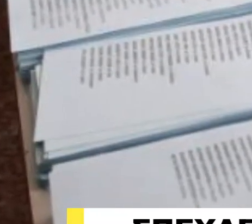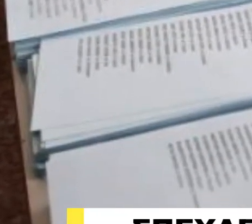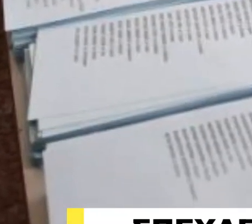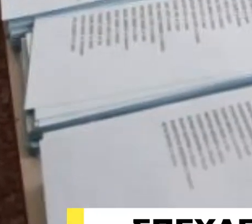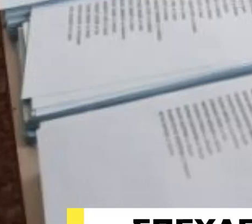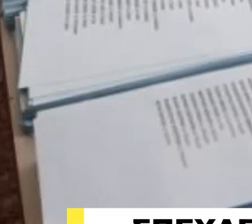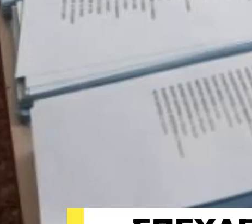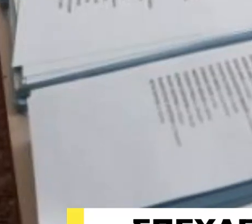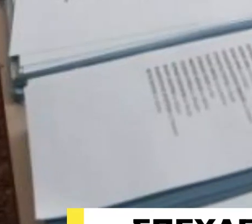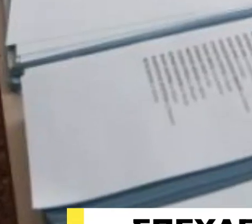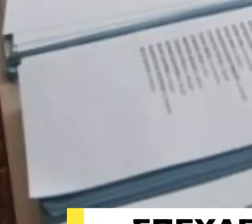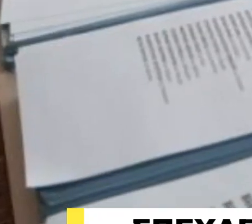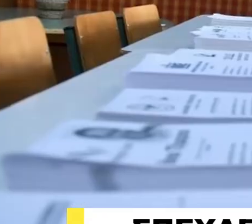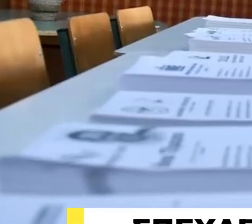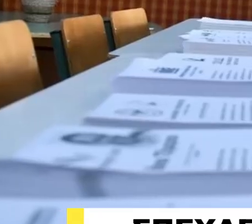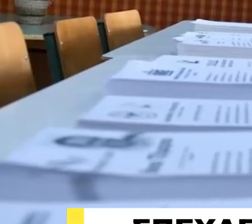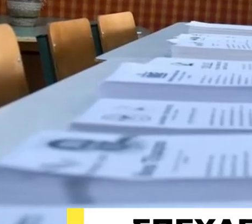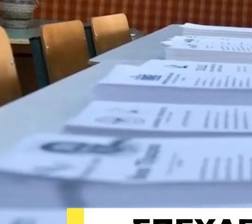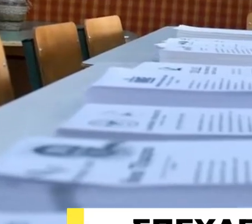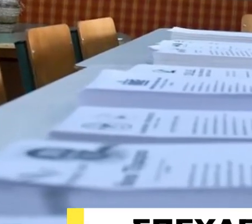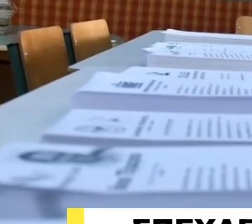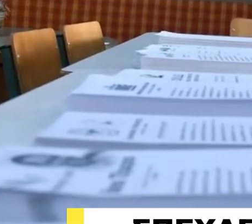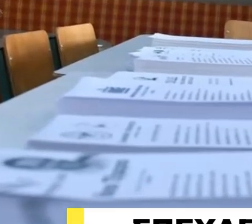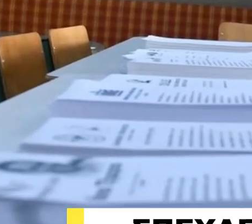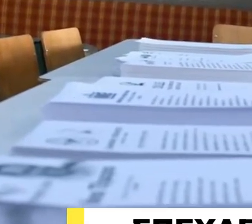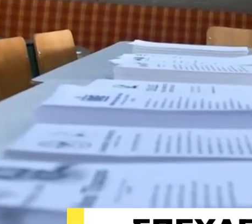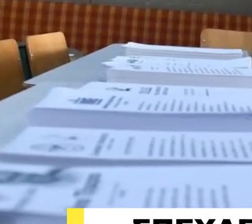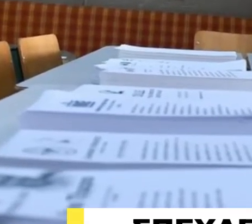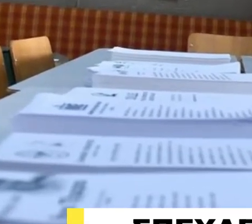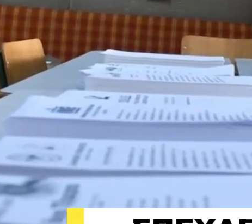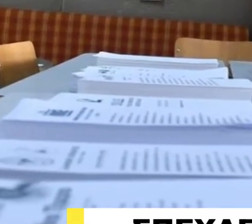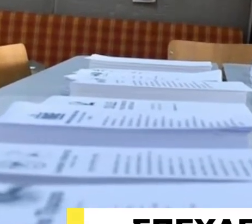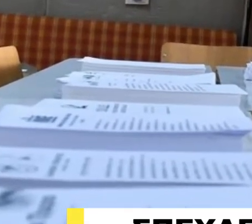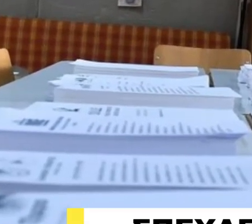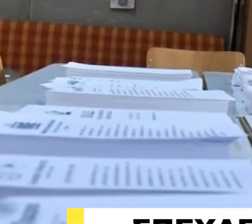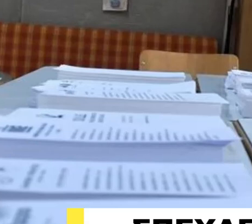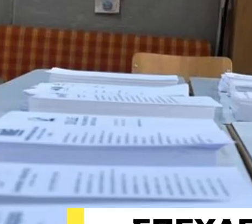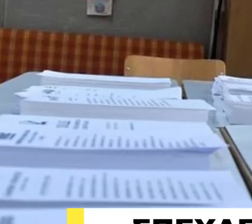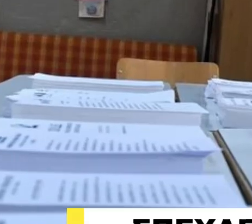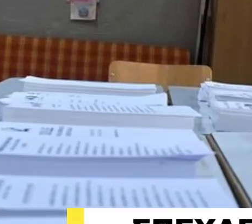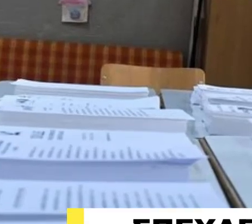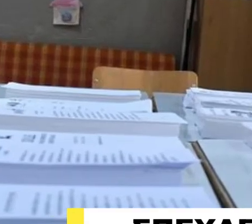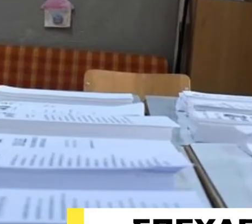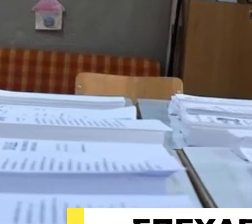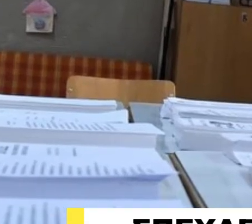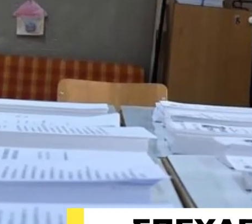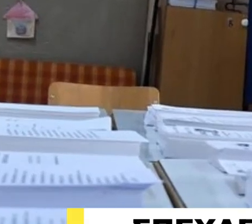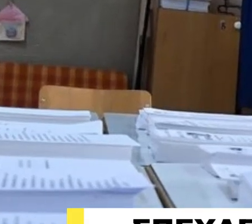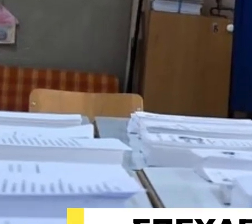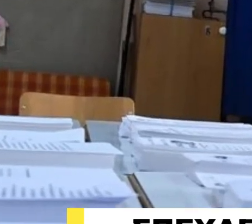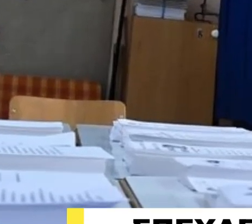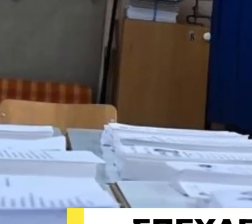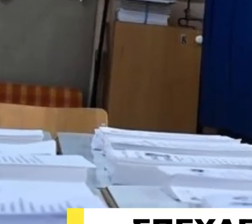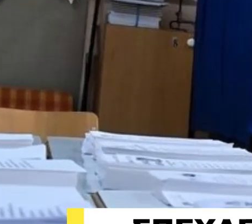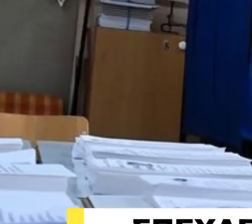την είσοδο στη Βουλή αυτών που λέγονται εθνικά κόμματα. Είναι φανερό πως η εξέλιξη αυτή δεν άρεσε στη Νέα Δημοκρατία,